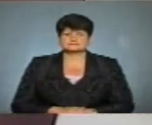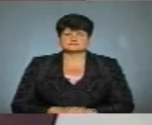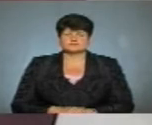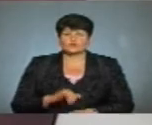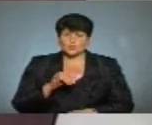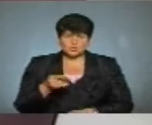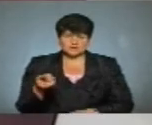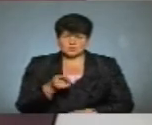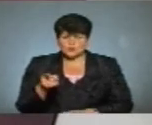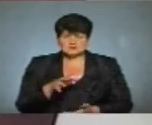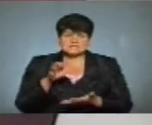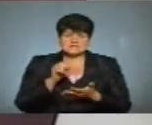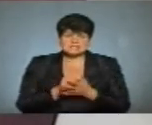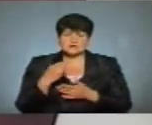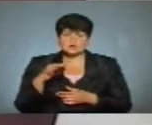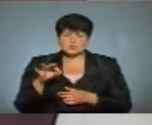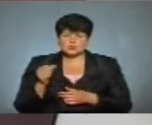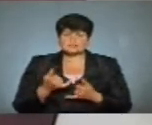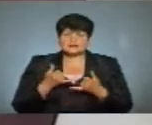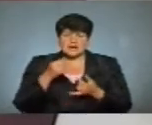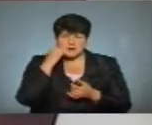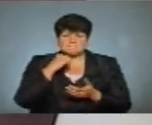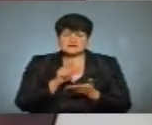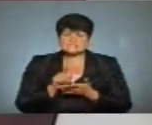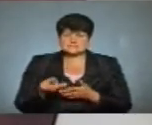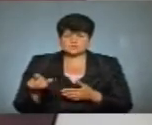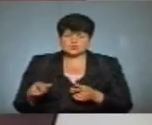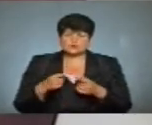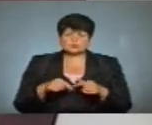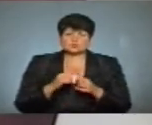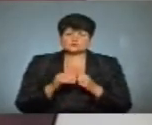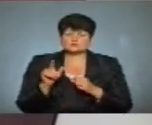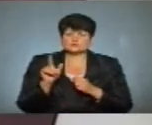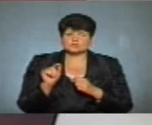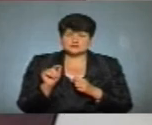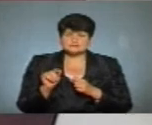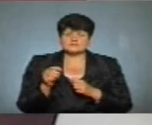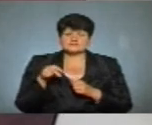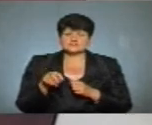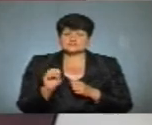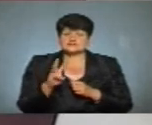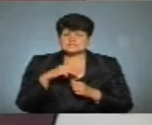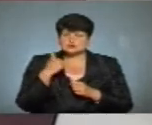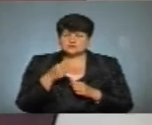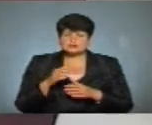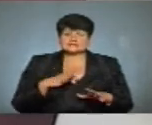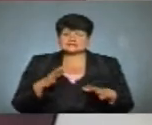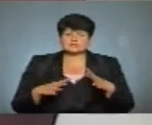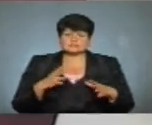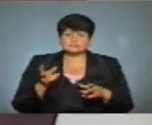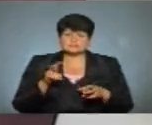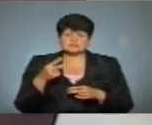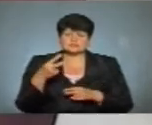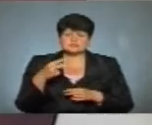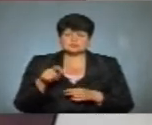У Тернополі заняття з йоги для пенсіонерів організовують щопонеділка. З 2013 року тренування відвідують